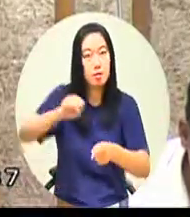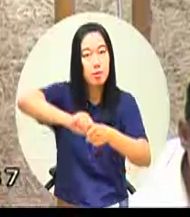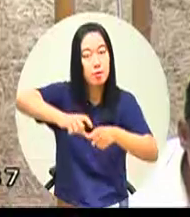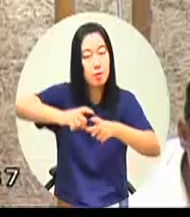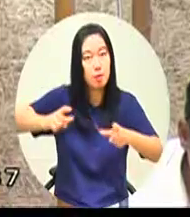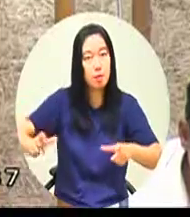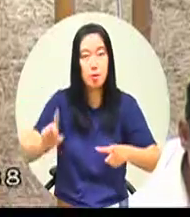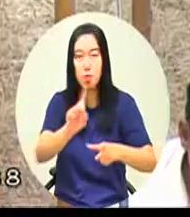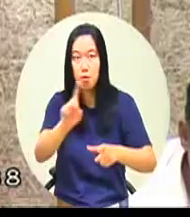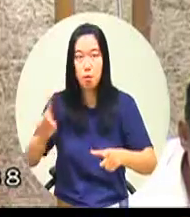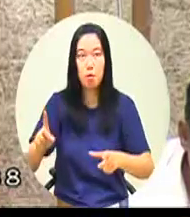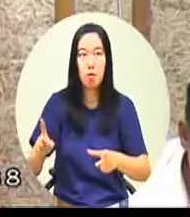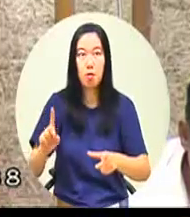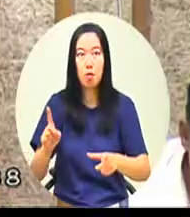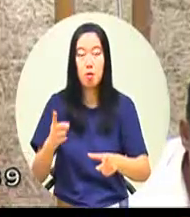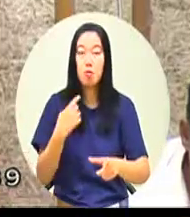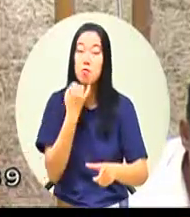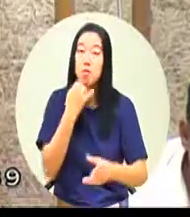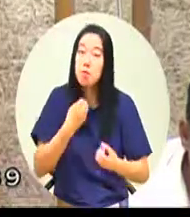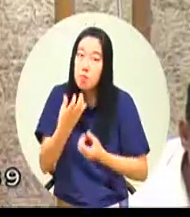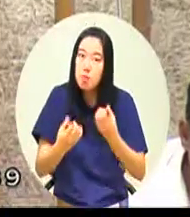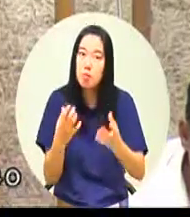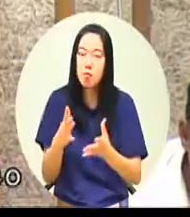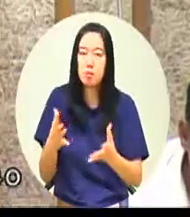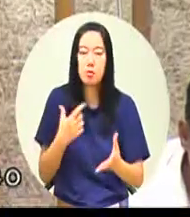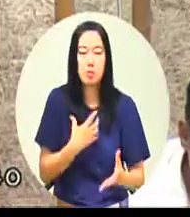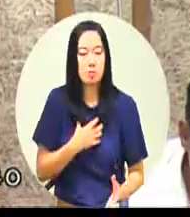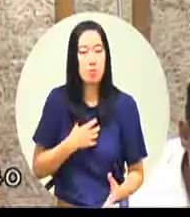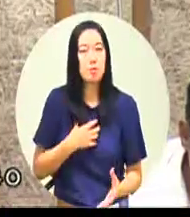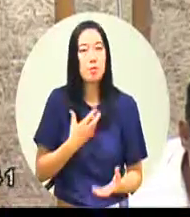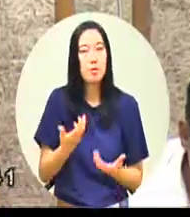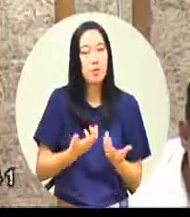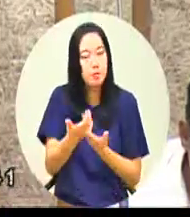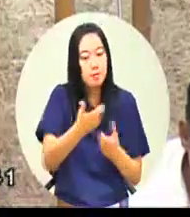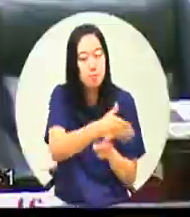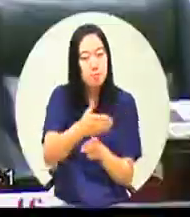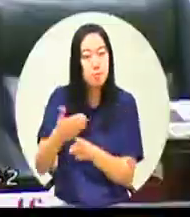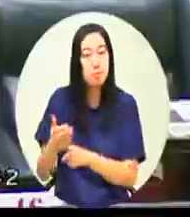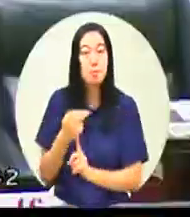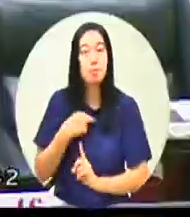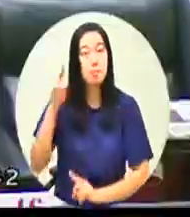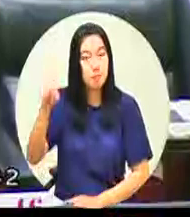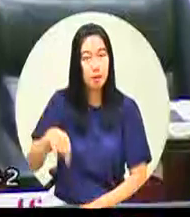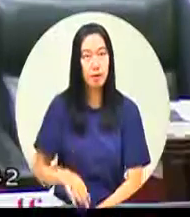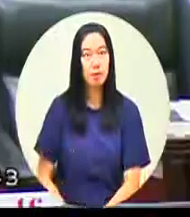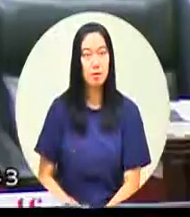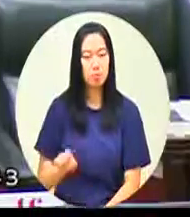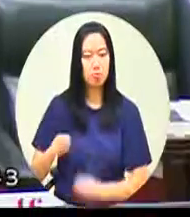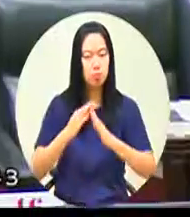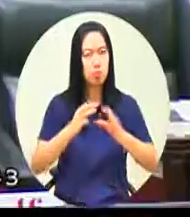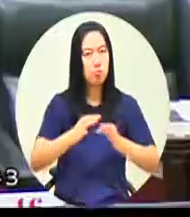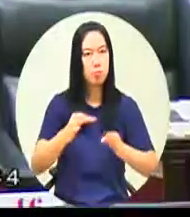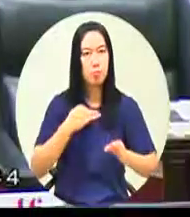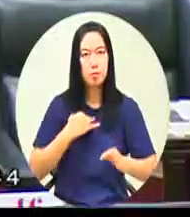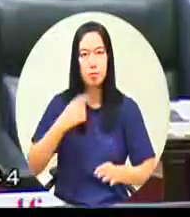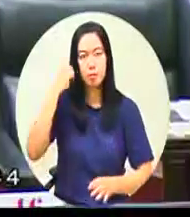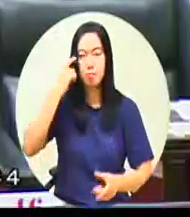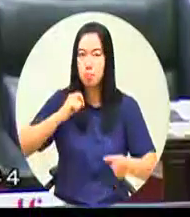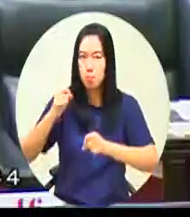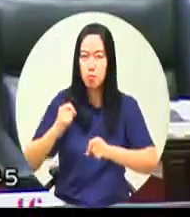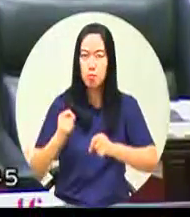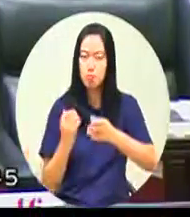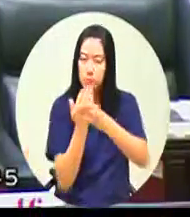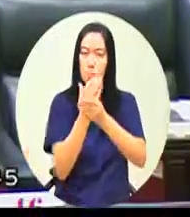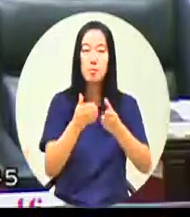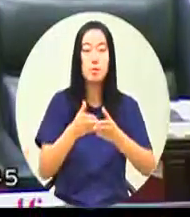同款的市场，分散这风险的部分。 好，我希望讲咱的市场一定要开发了出来，因为即马养殖